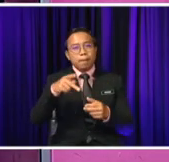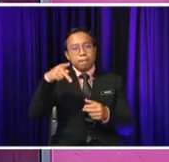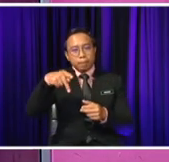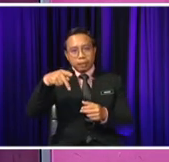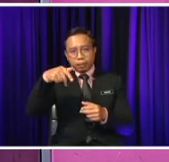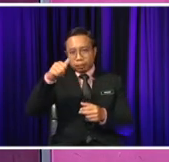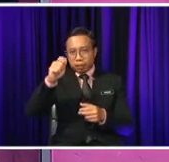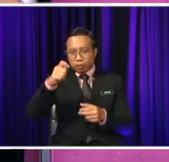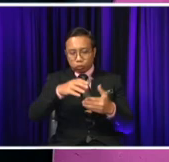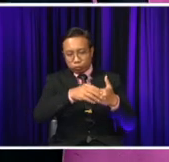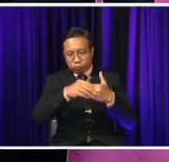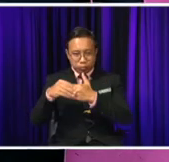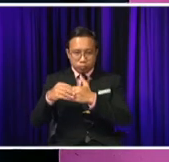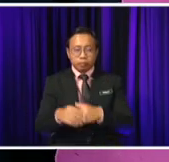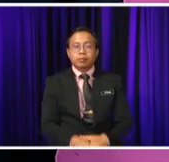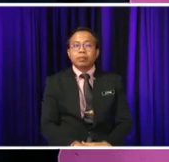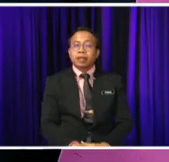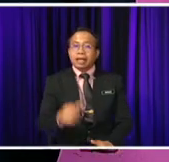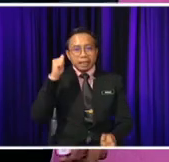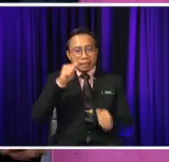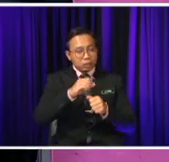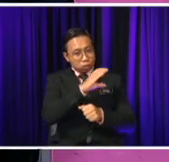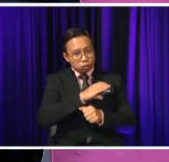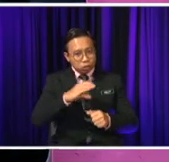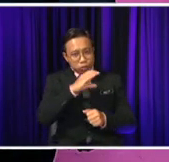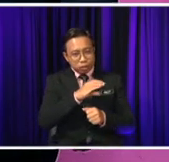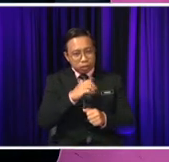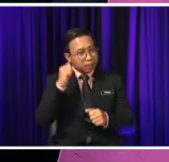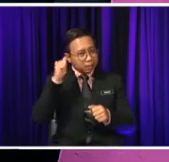hormat so ingat ciri-ciri peta